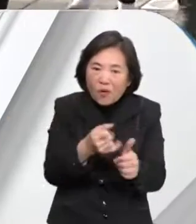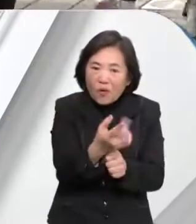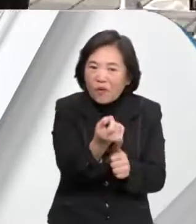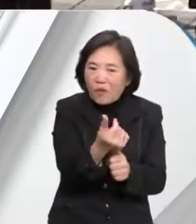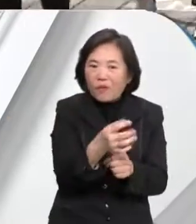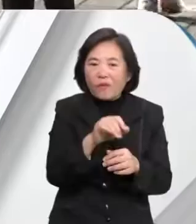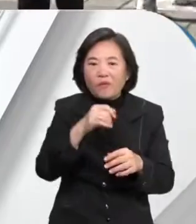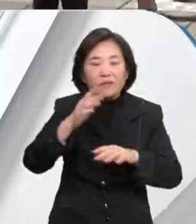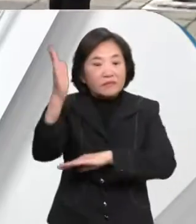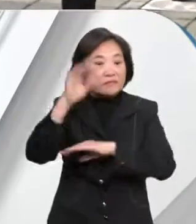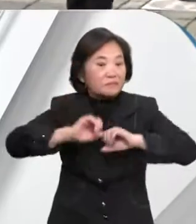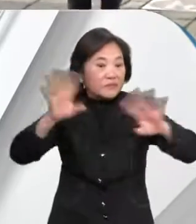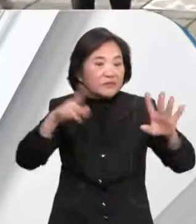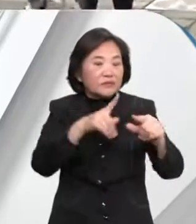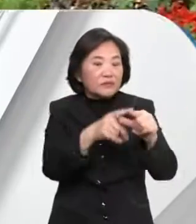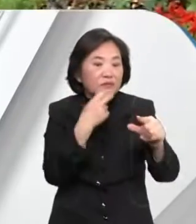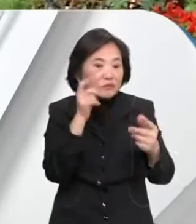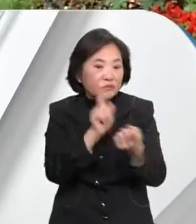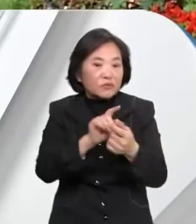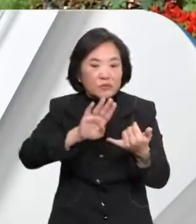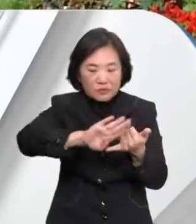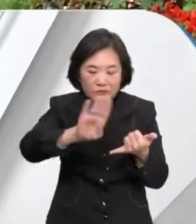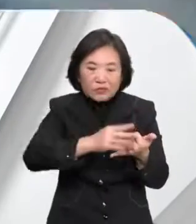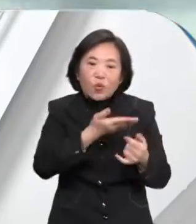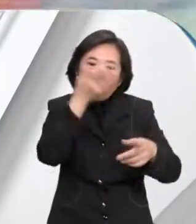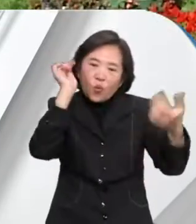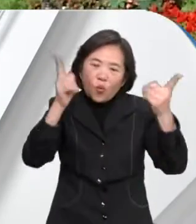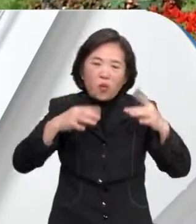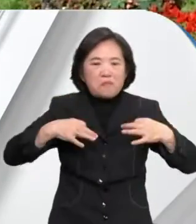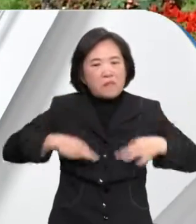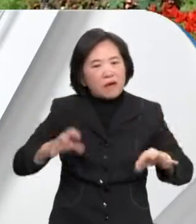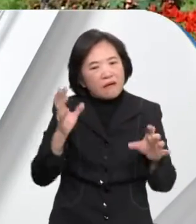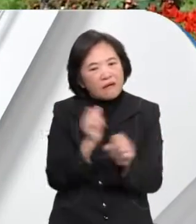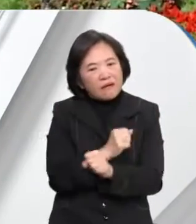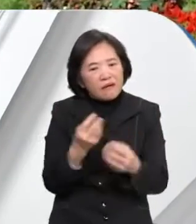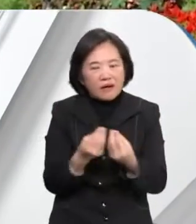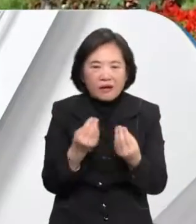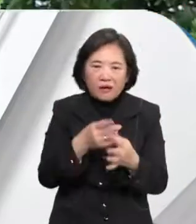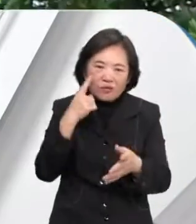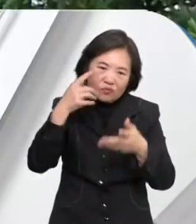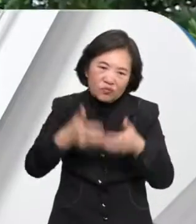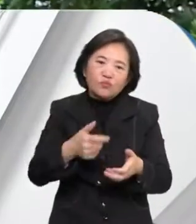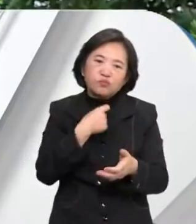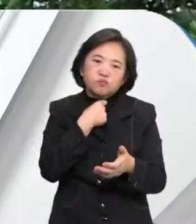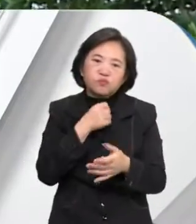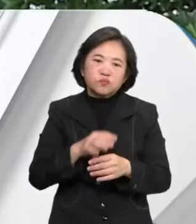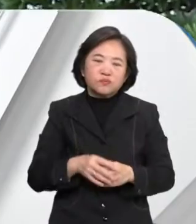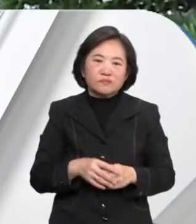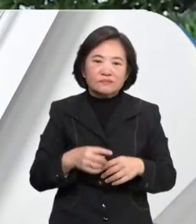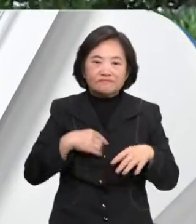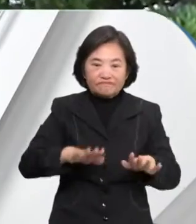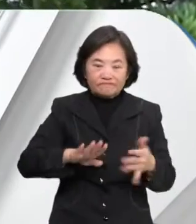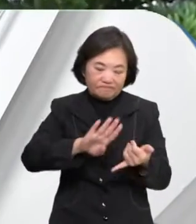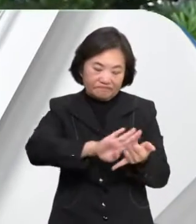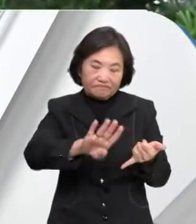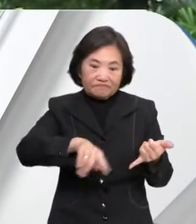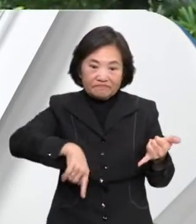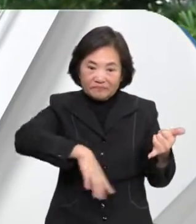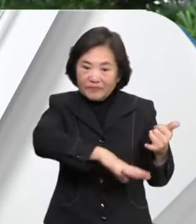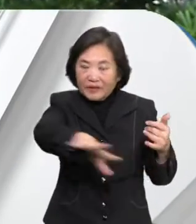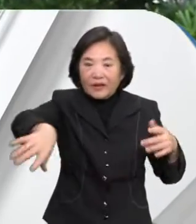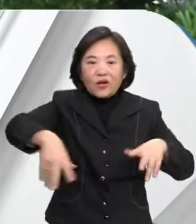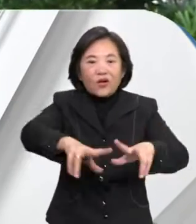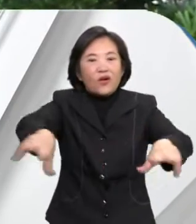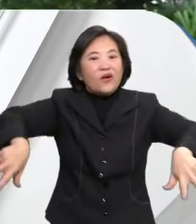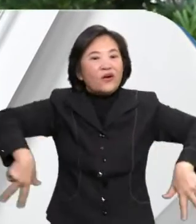政府也呼吁中央应该重视发动天气旅行业的危机。 这边的环境比较开放式啦，